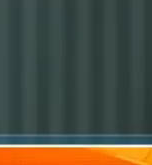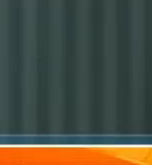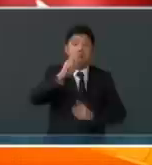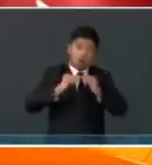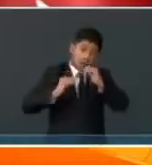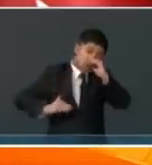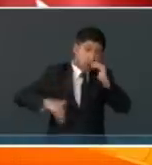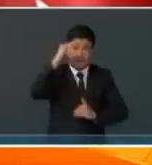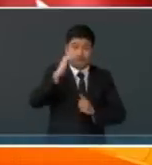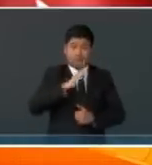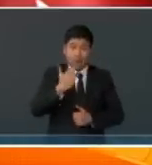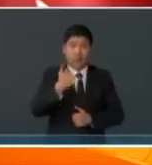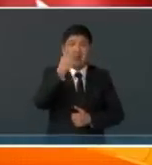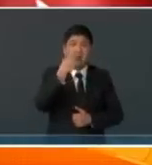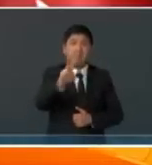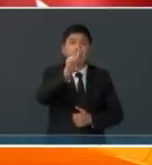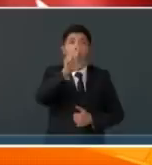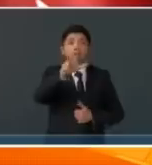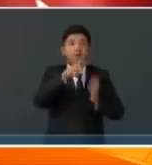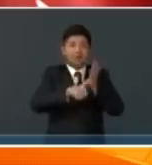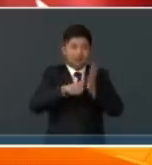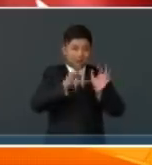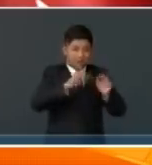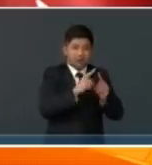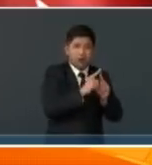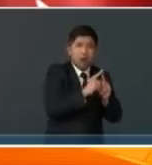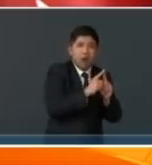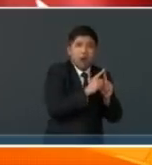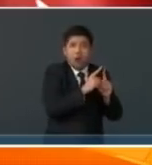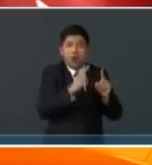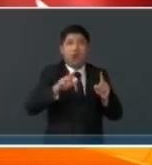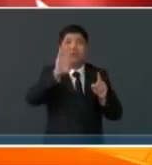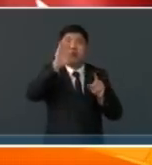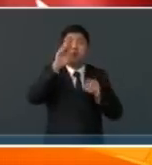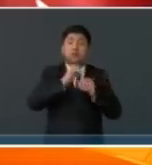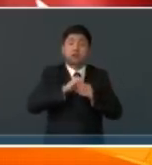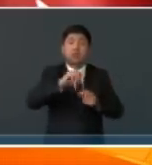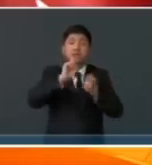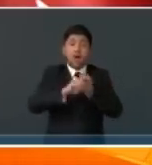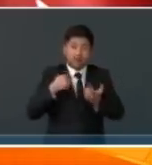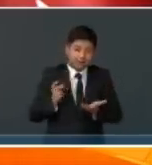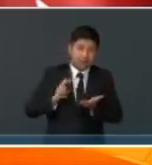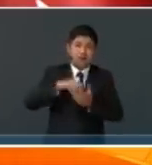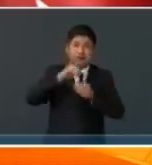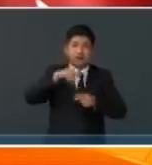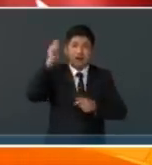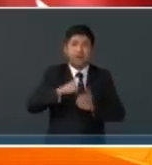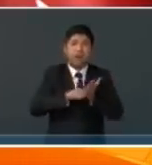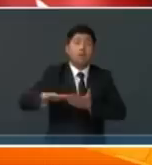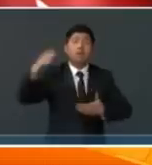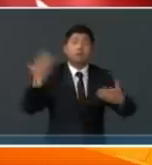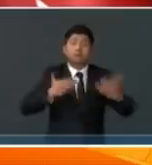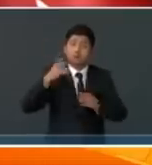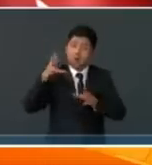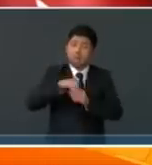sınırına getirdiğimiz 2013 yılından başlayarak de Allah hepimize ve kalkınmamıza yapılan